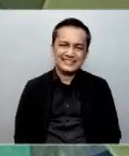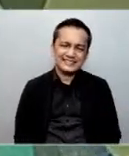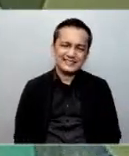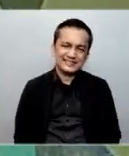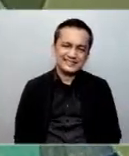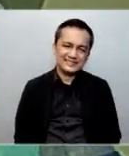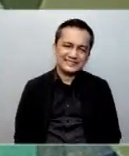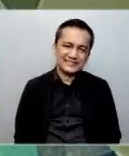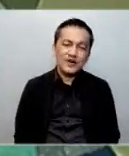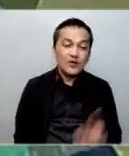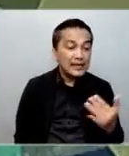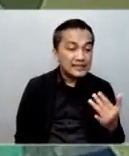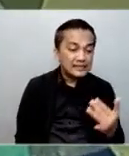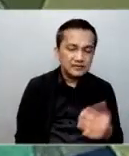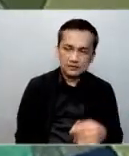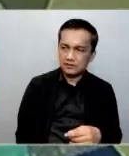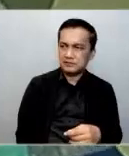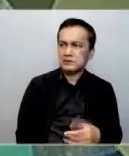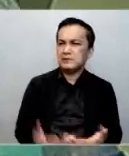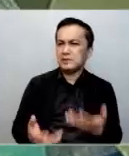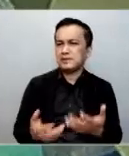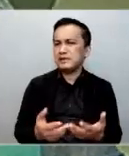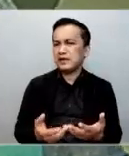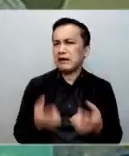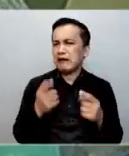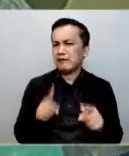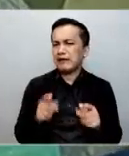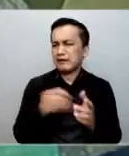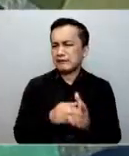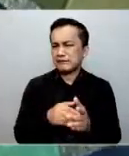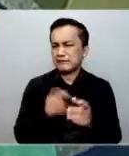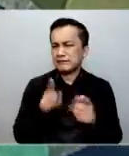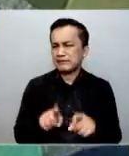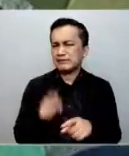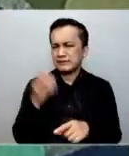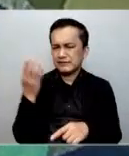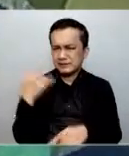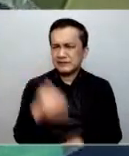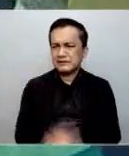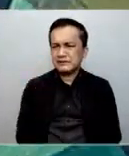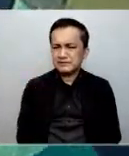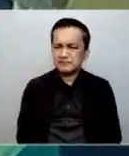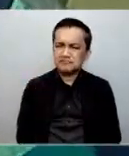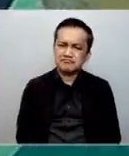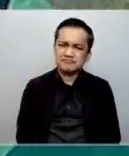kasi baka mamaya maulit na naman yung pangyayari. Kaya